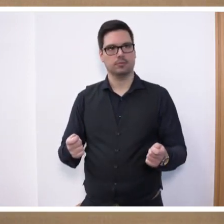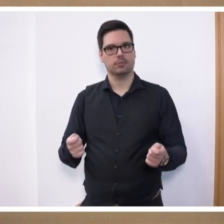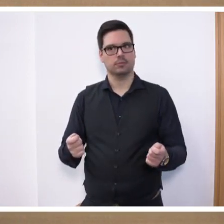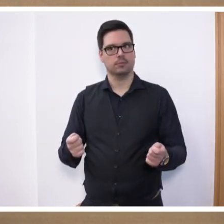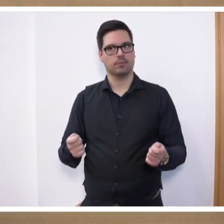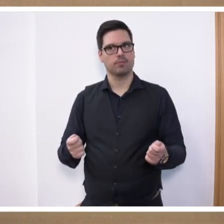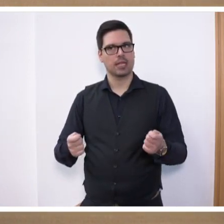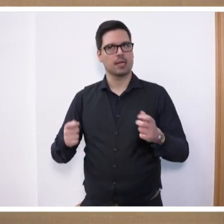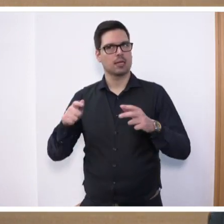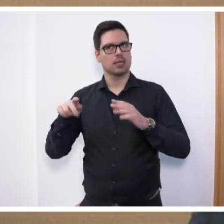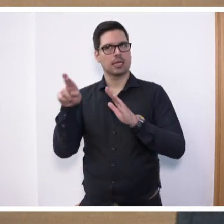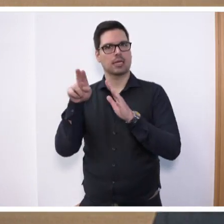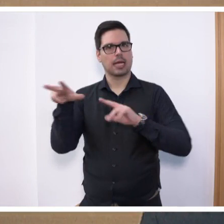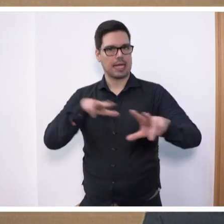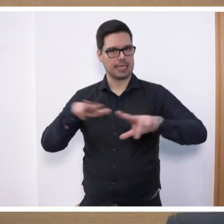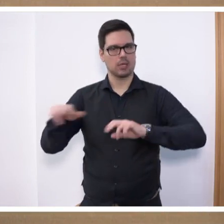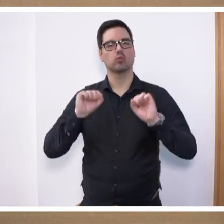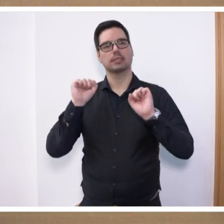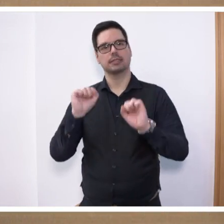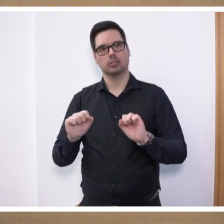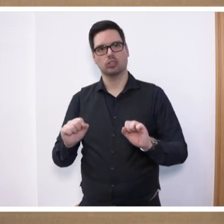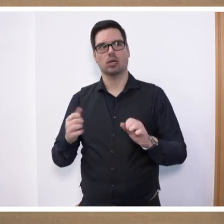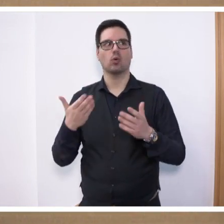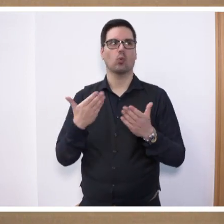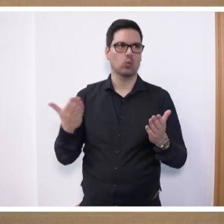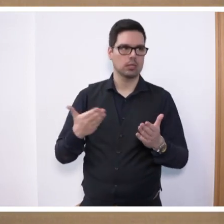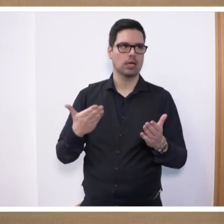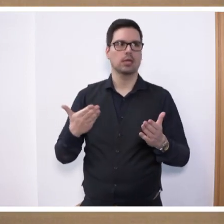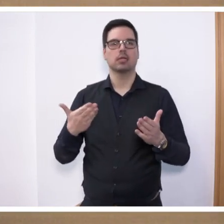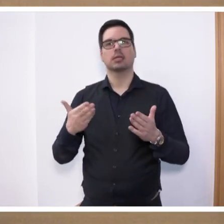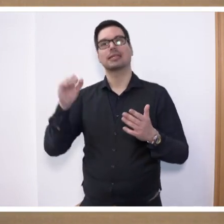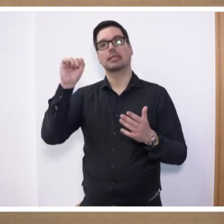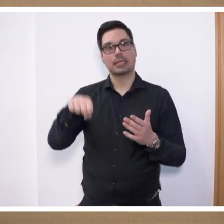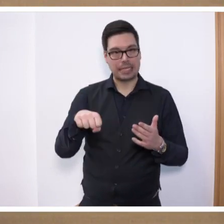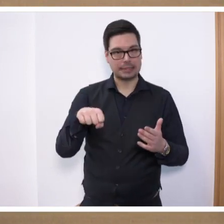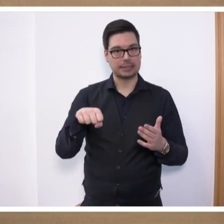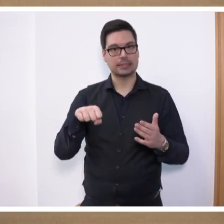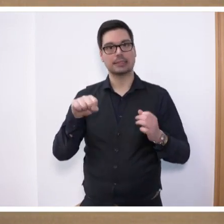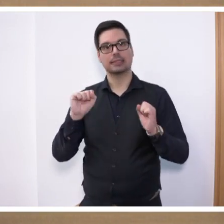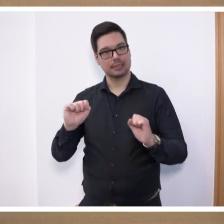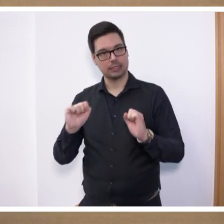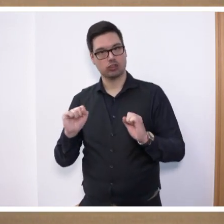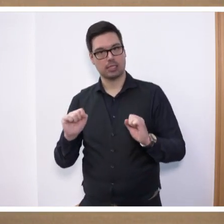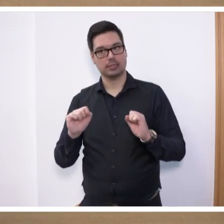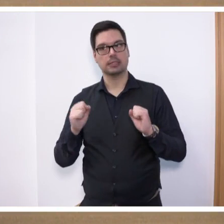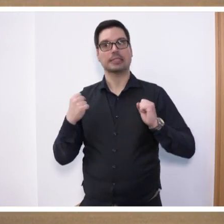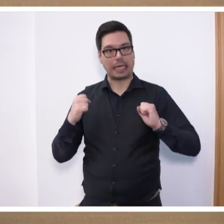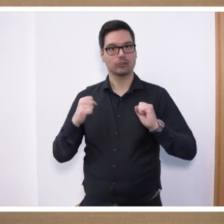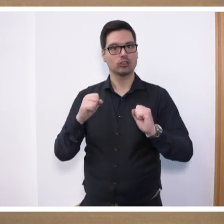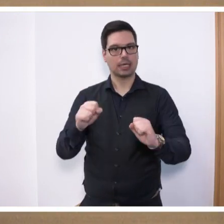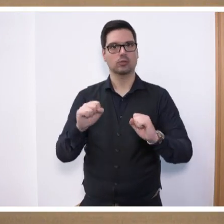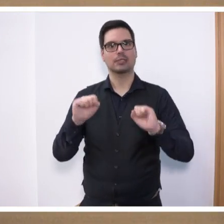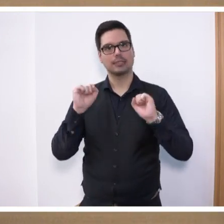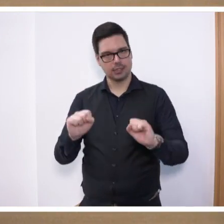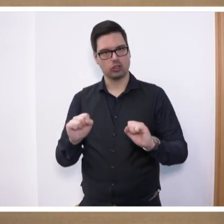Regierung sicherstellt, oder ob die Regierung das sicherstellen kann oder Anstrengungen unternimmt, das